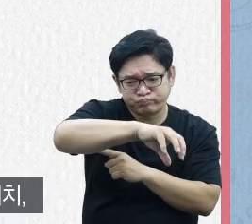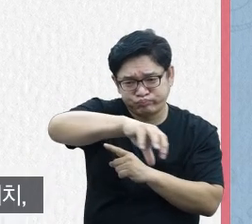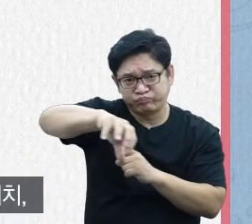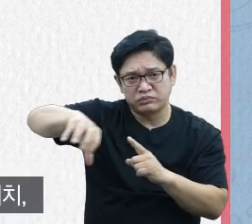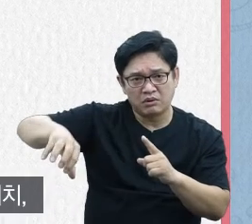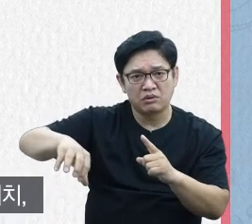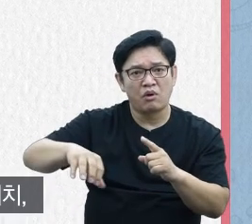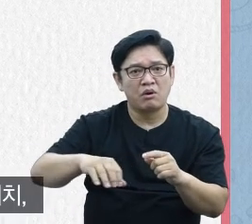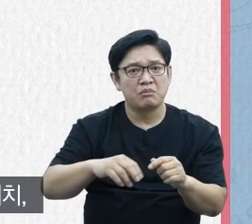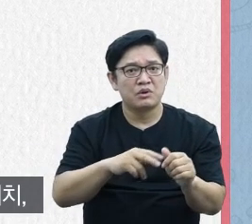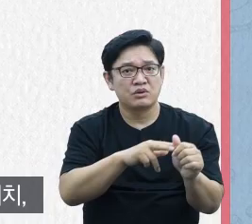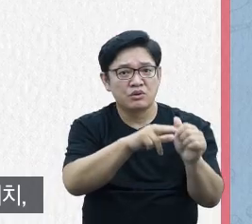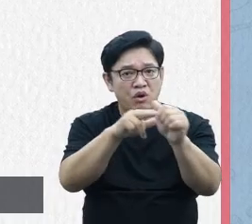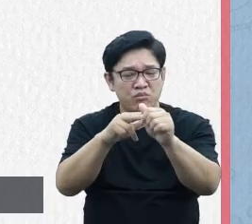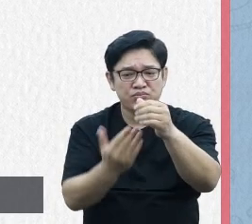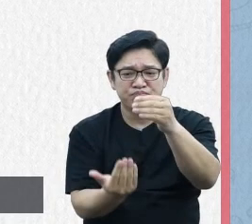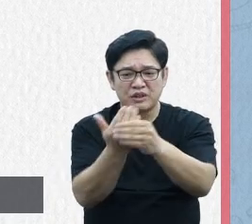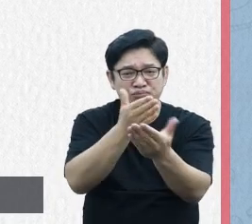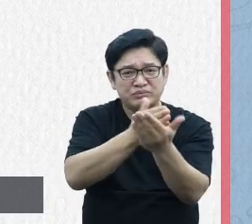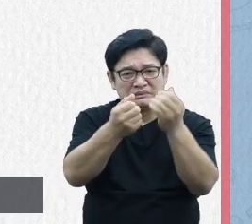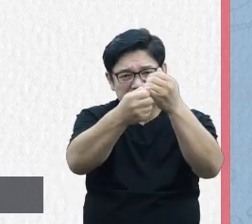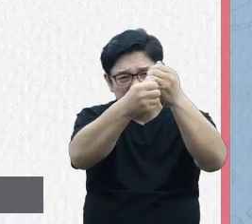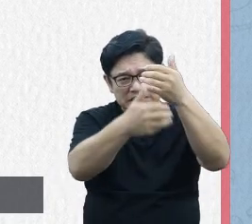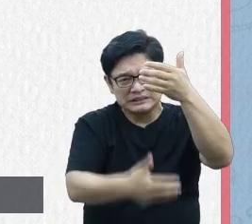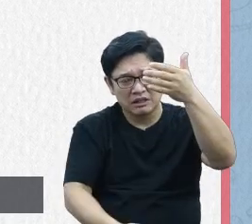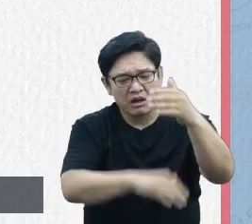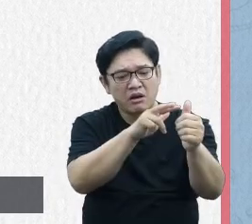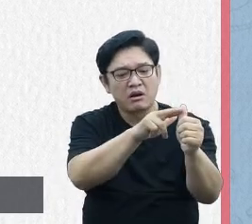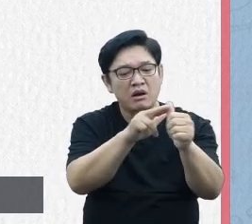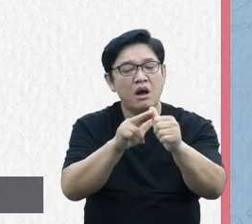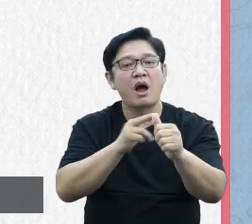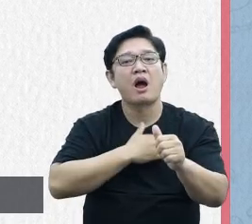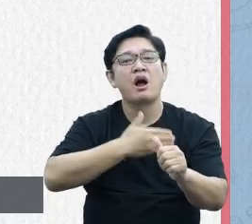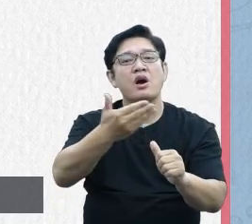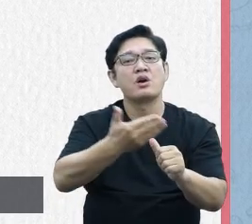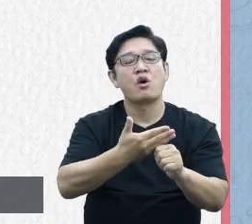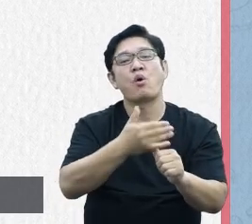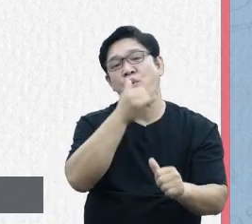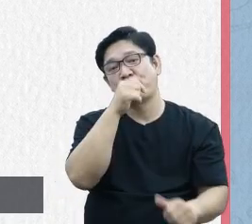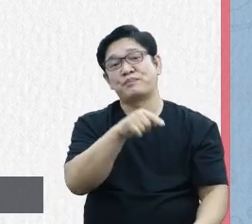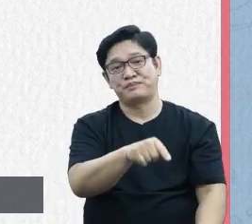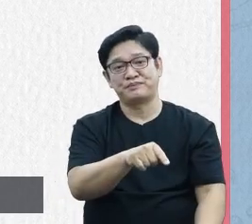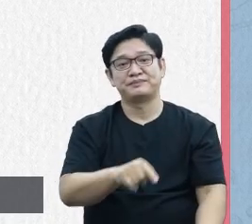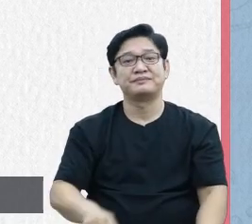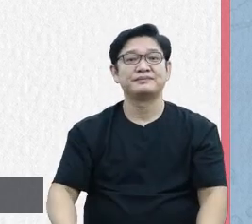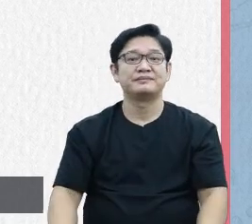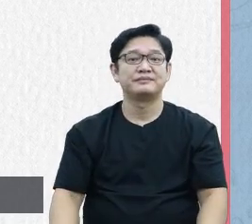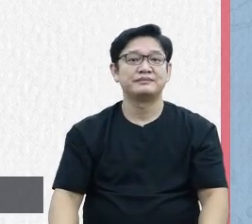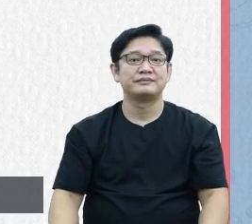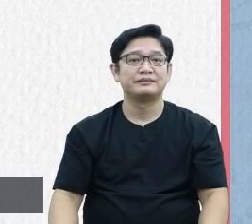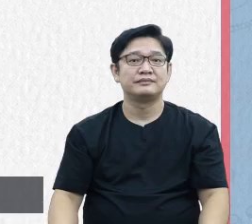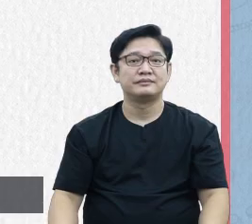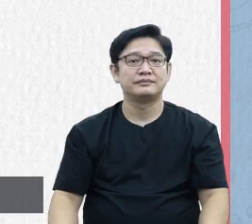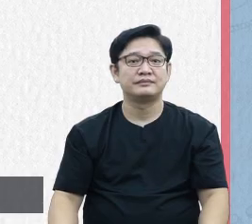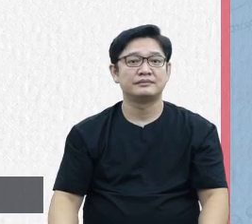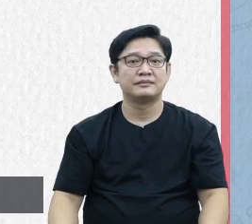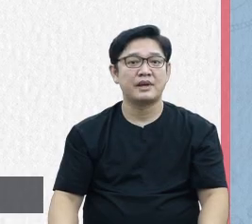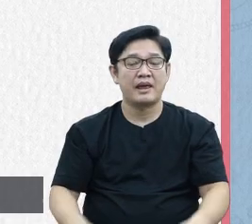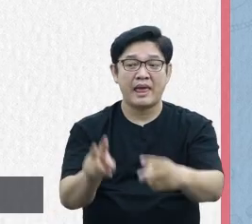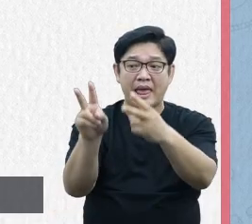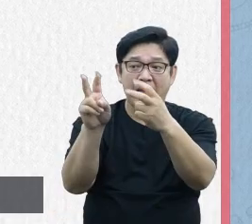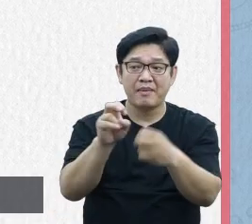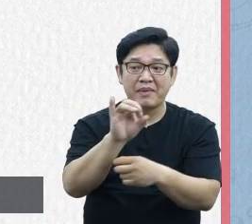쉼터, 병원 위치, 재난 뉴스 등 다양한 재난 안전 정보를 제공하고 있습니다.